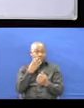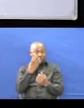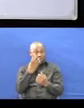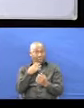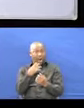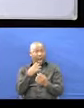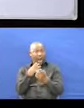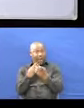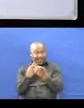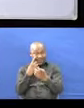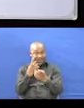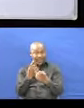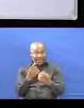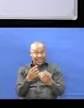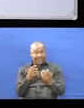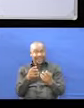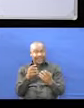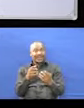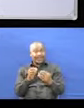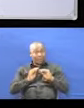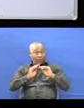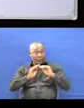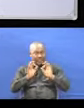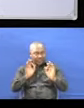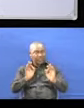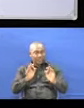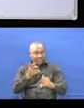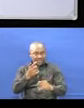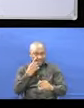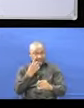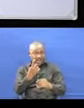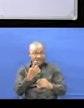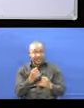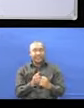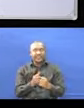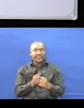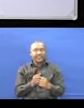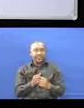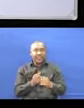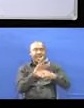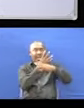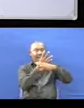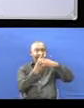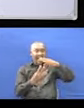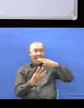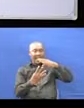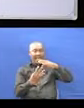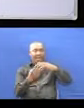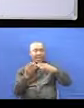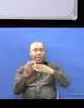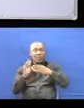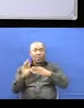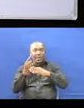Wewe ulifikiri meta na nini chungwa? Ili chungwa ni meta nikufundishe sasa vizuri, angalia hesabu yetu. 4 ya 4 utoe